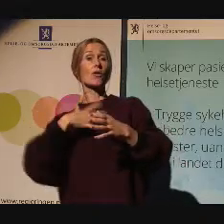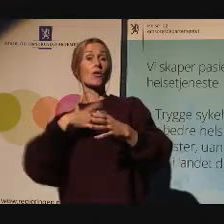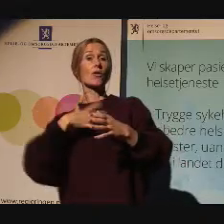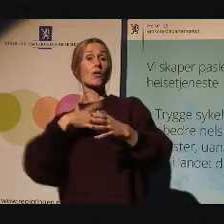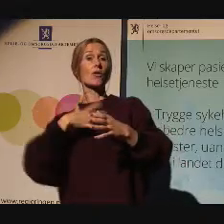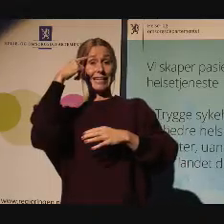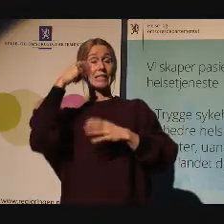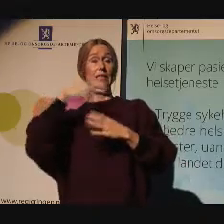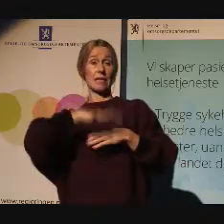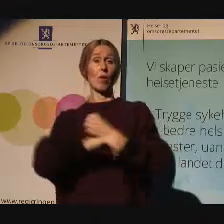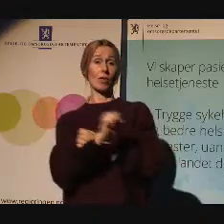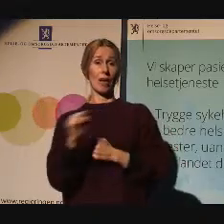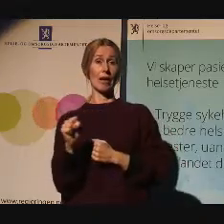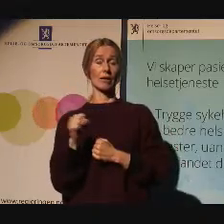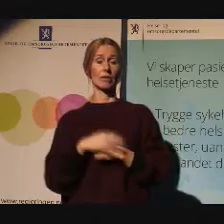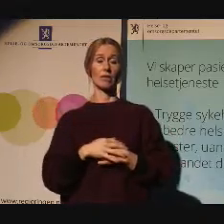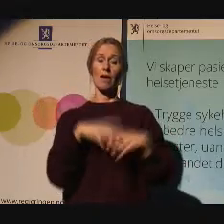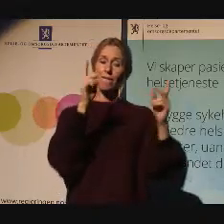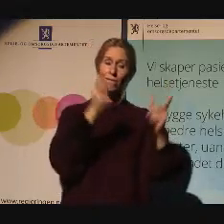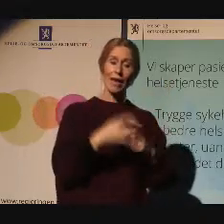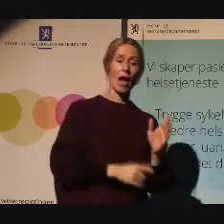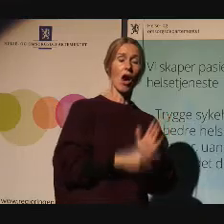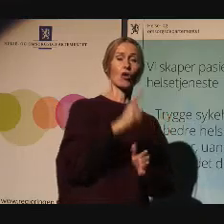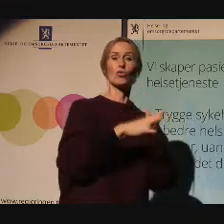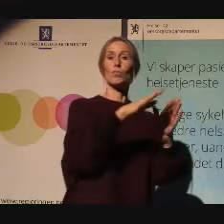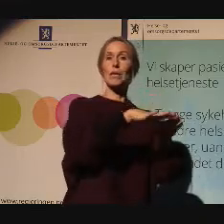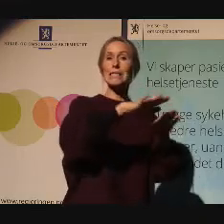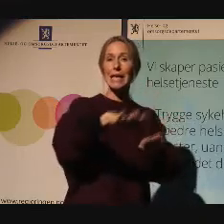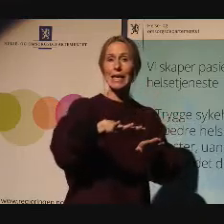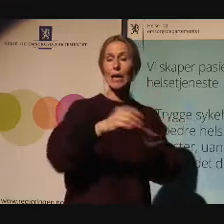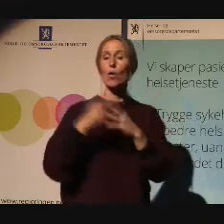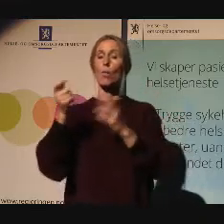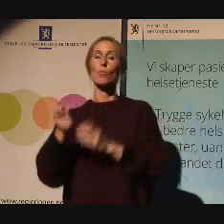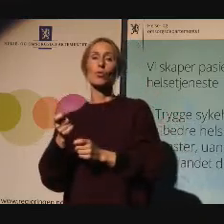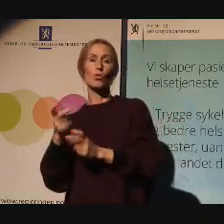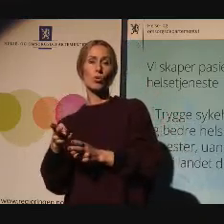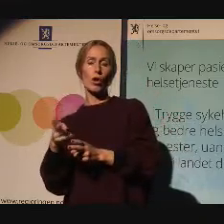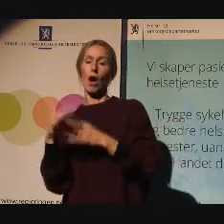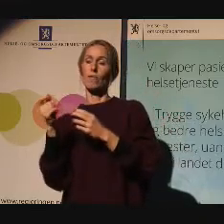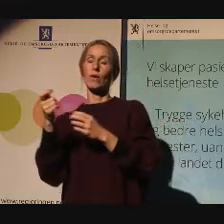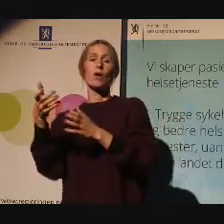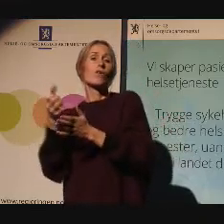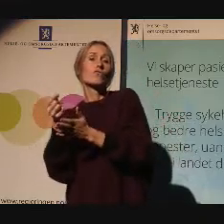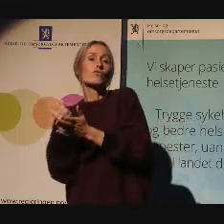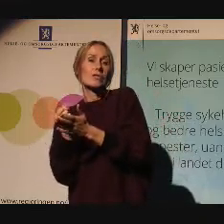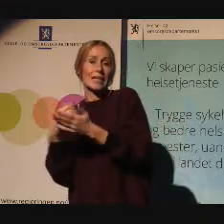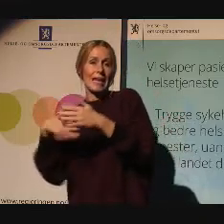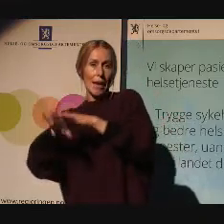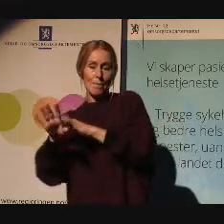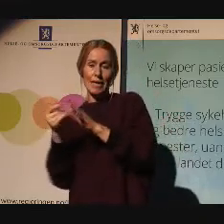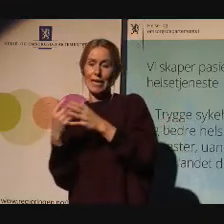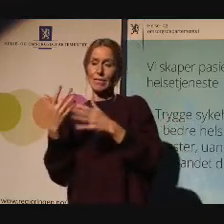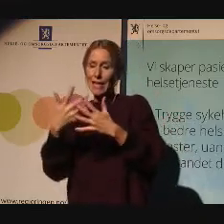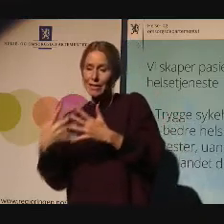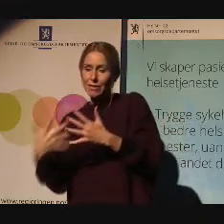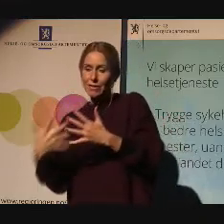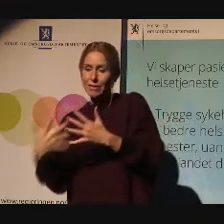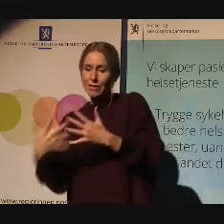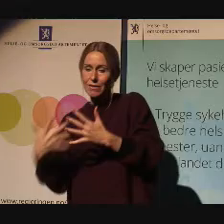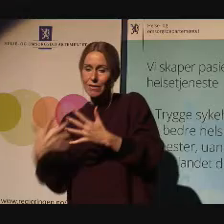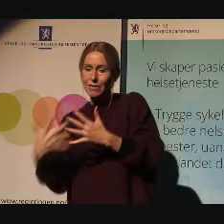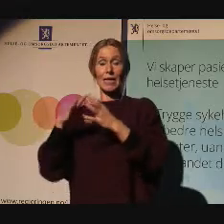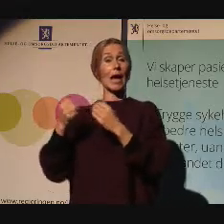barnevernet. Det færre akuttplasseringer, og bruken av fosterhjem i slekt og nettverk, ja, de økende. Men